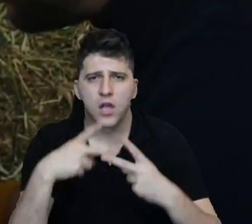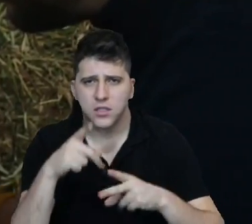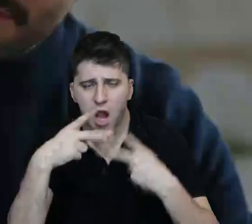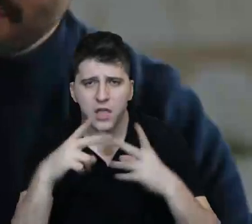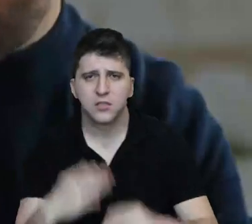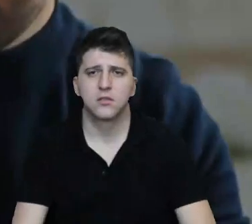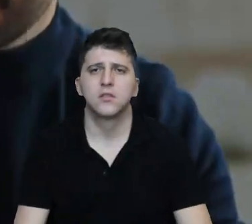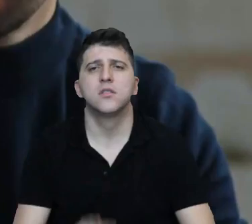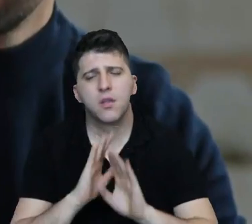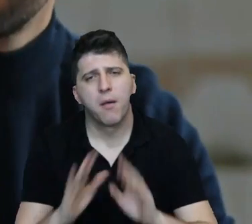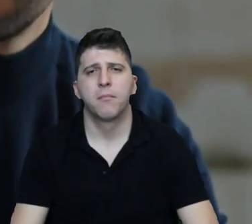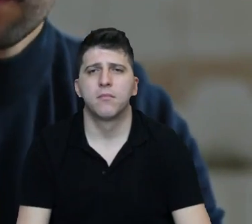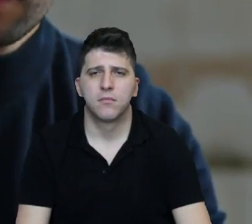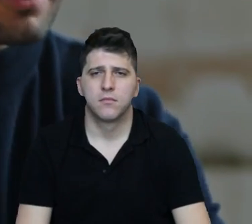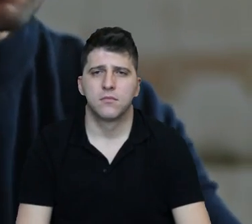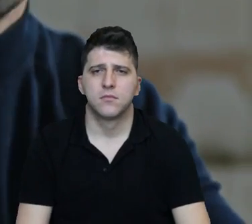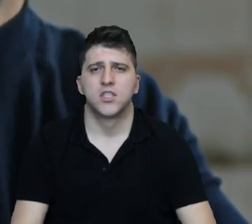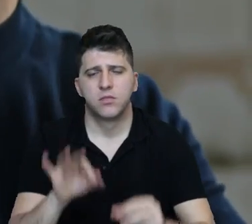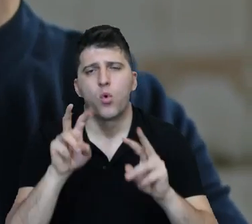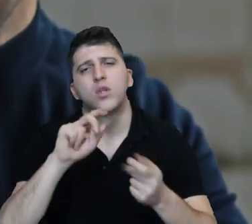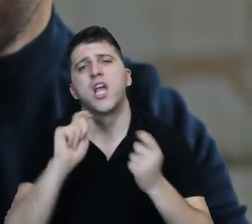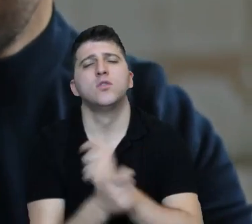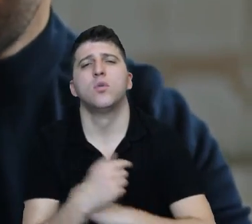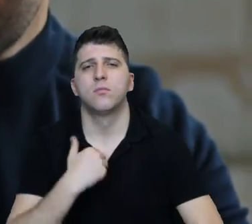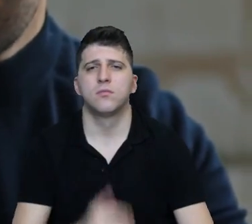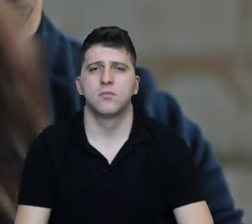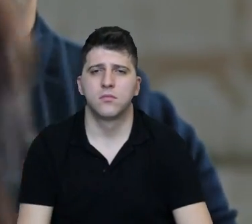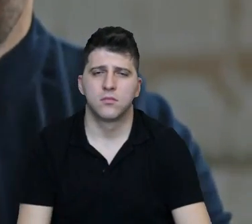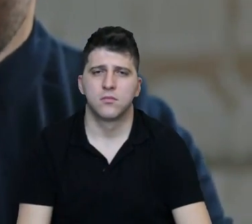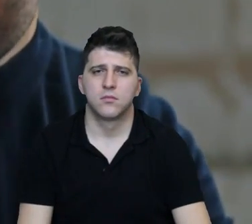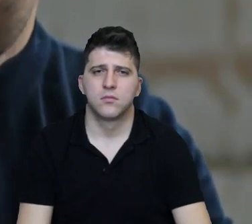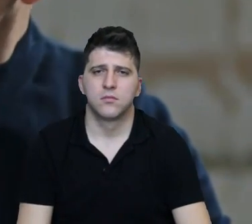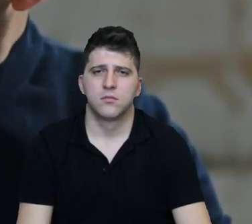Sen açtın. Tamam o zaman. Şimdi de mevzuyu değiştiriyorum.